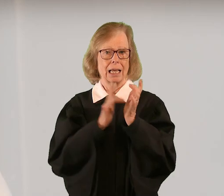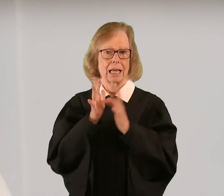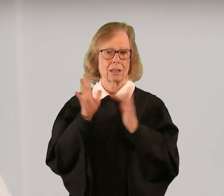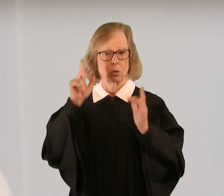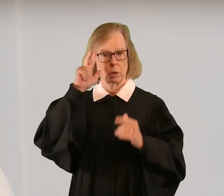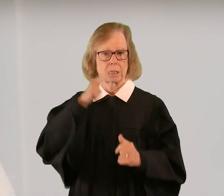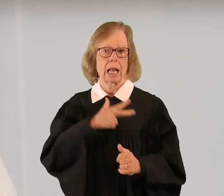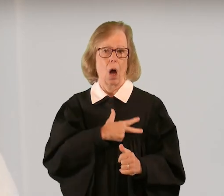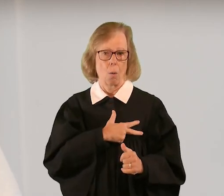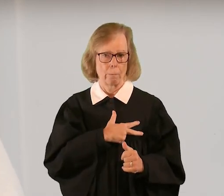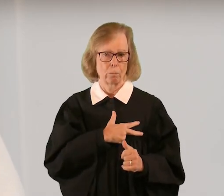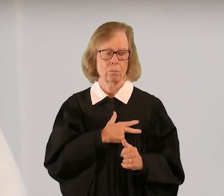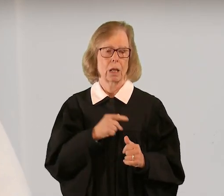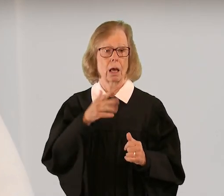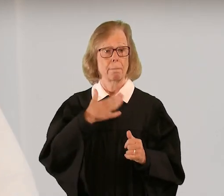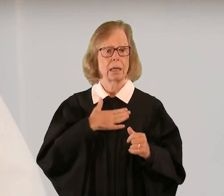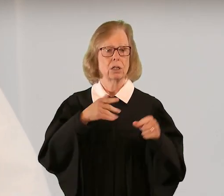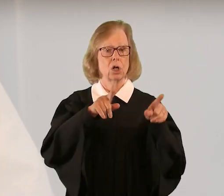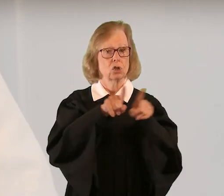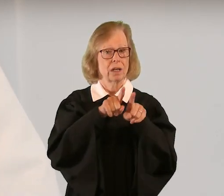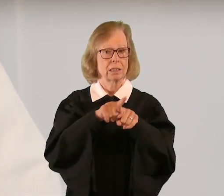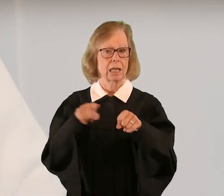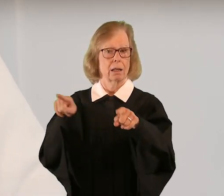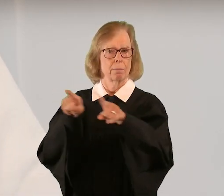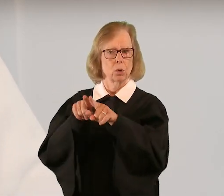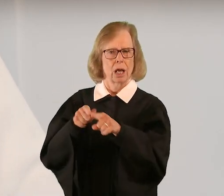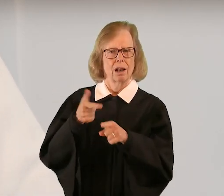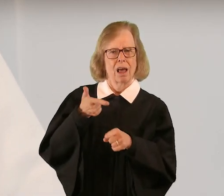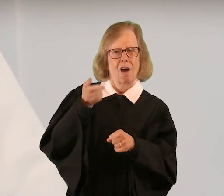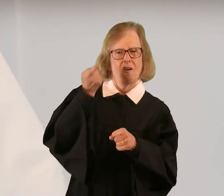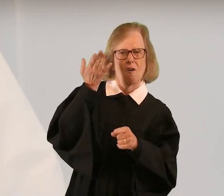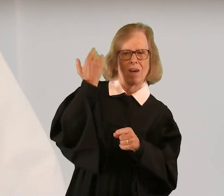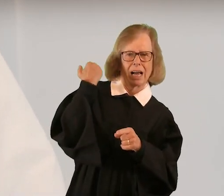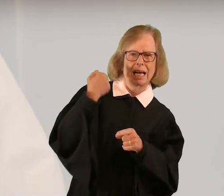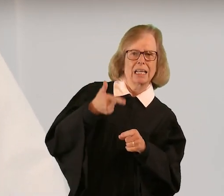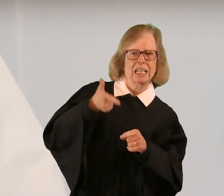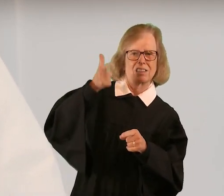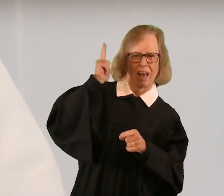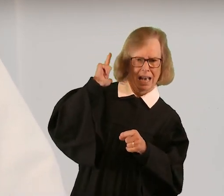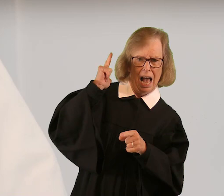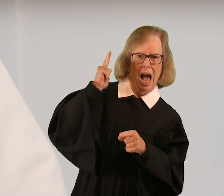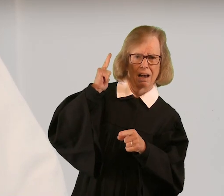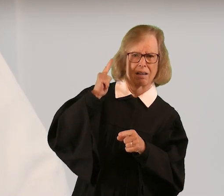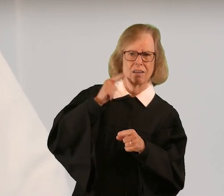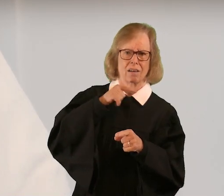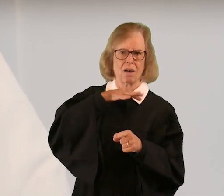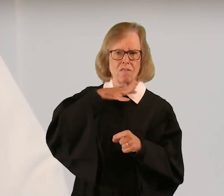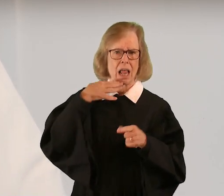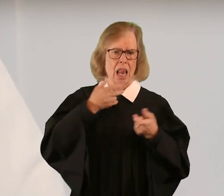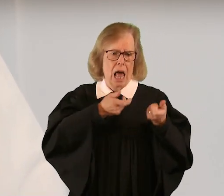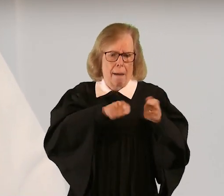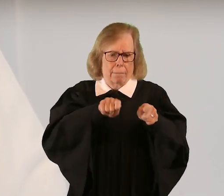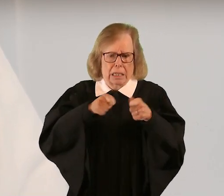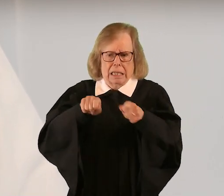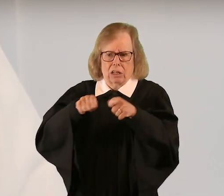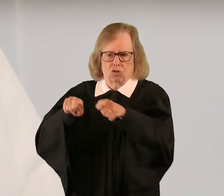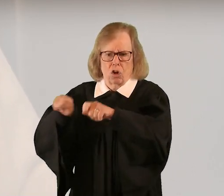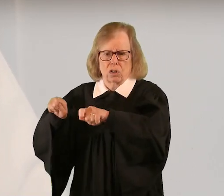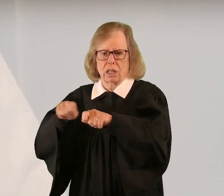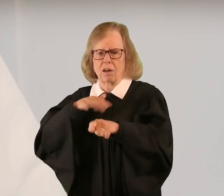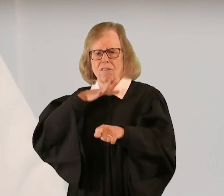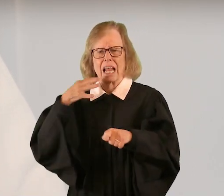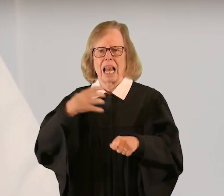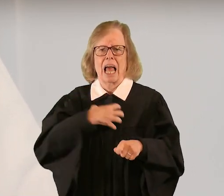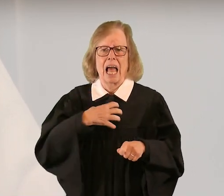Meine Schwestern und Brüder, die letzten 2 Jahre mit Lockdown, mit so vielen Krankheiten und mit